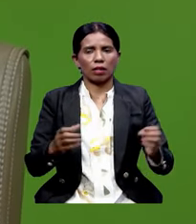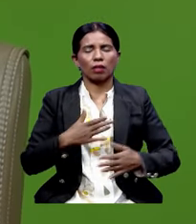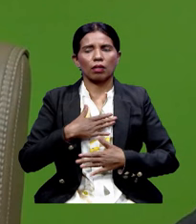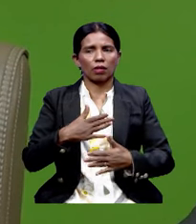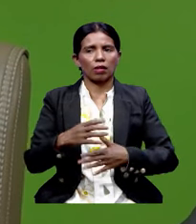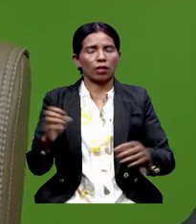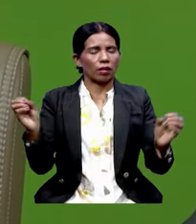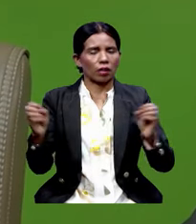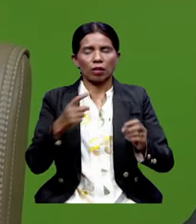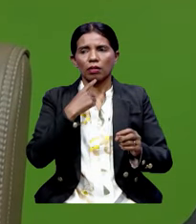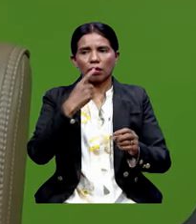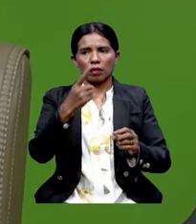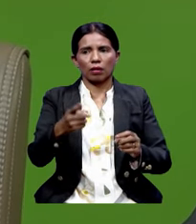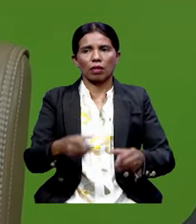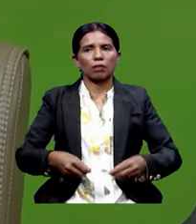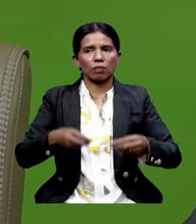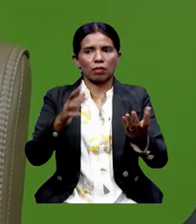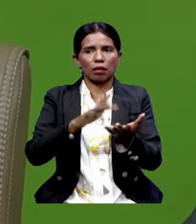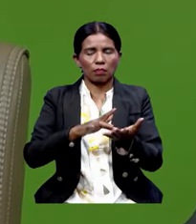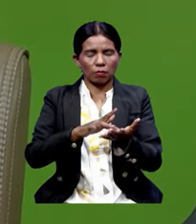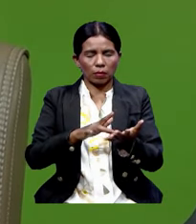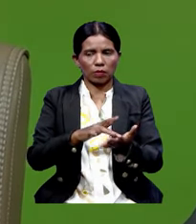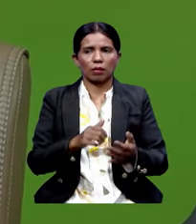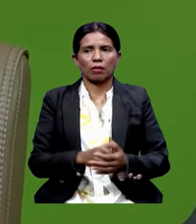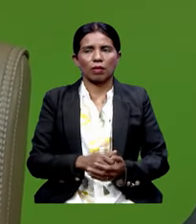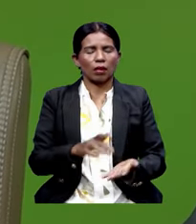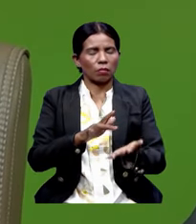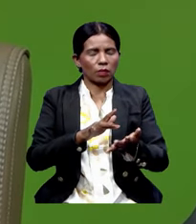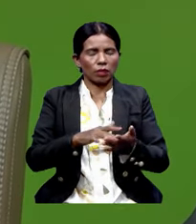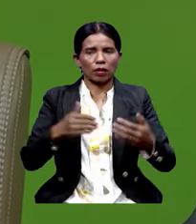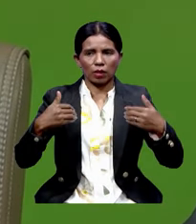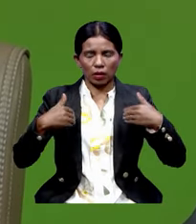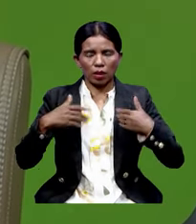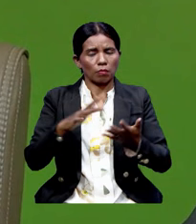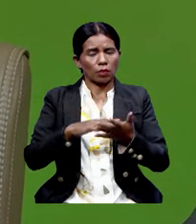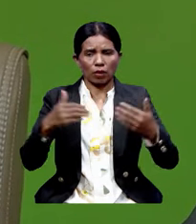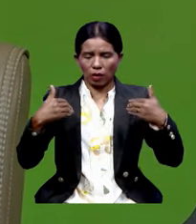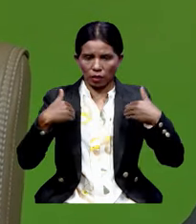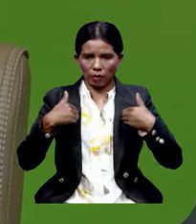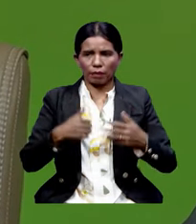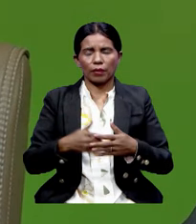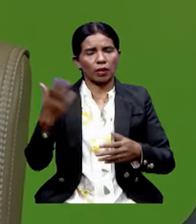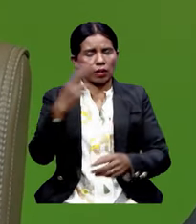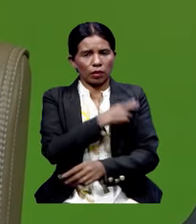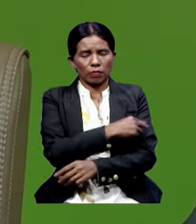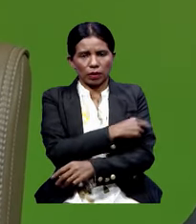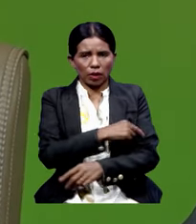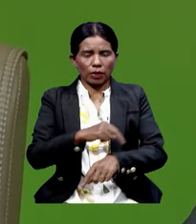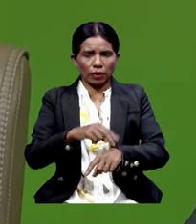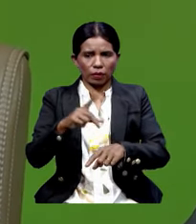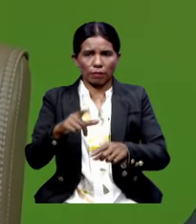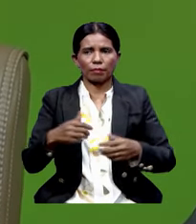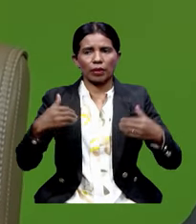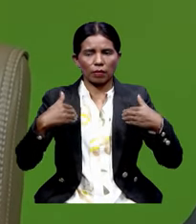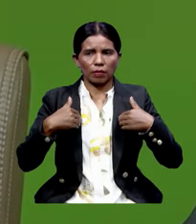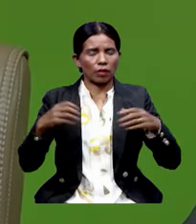lai indicação atu fai moru enoxaparin. Enoxaparin ni stock estável ela e hospital nacional. Ihamos